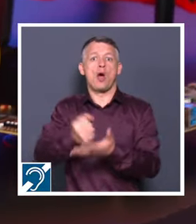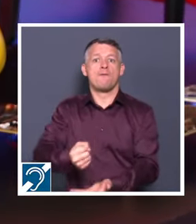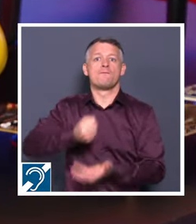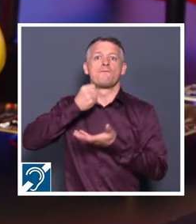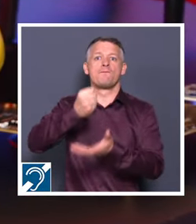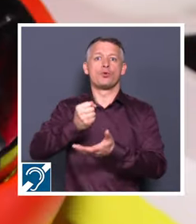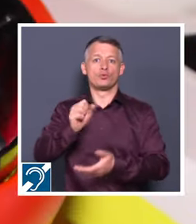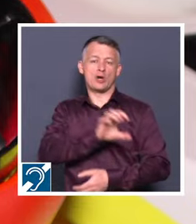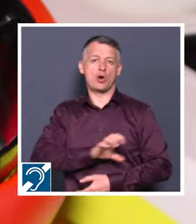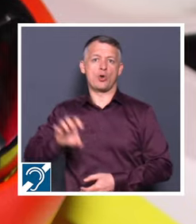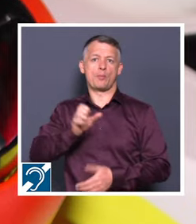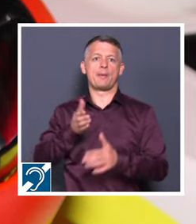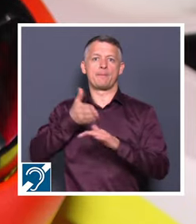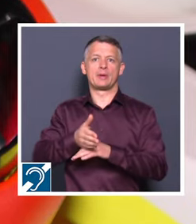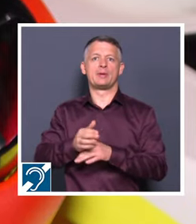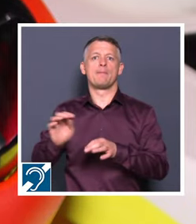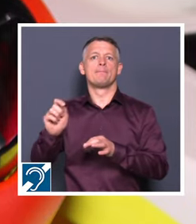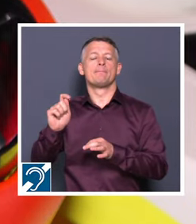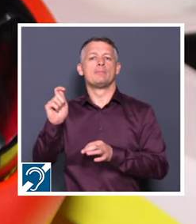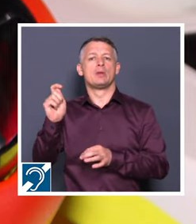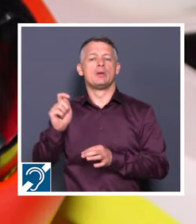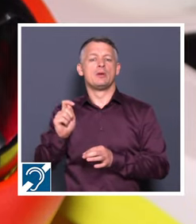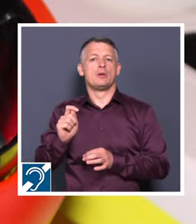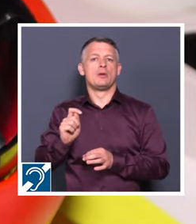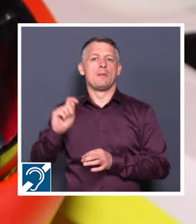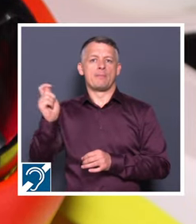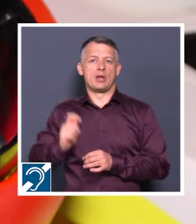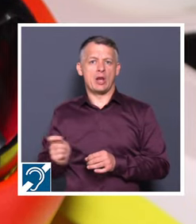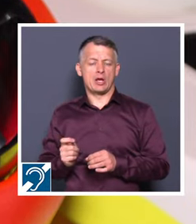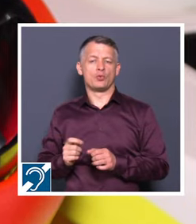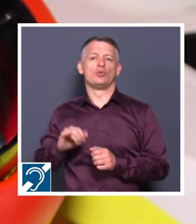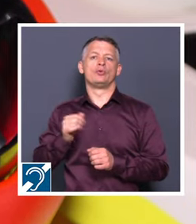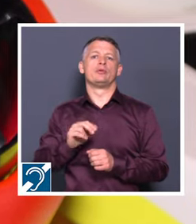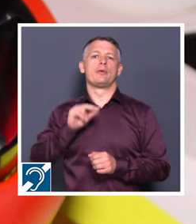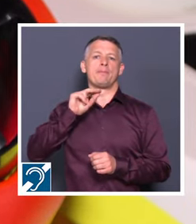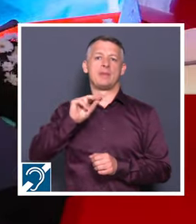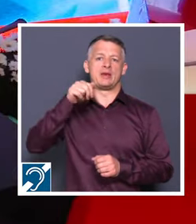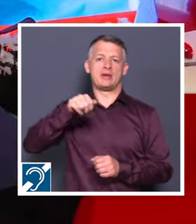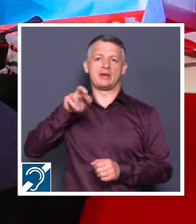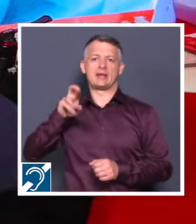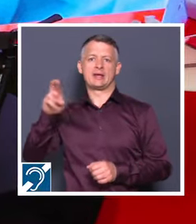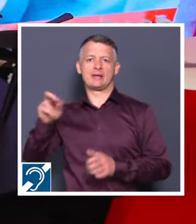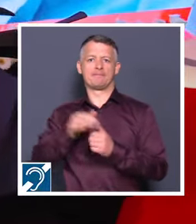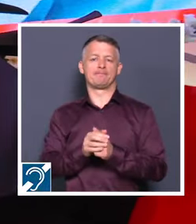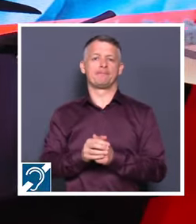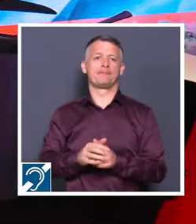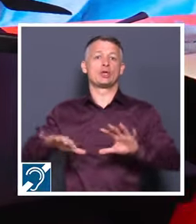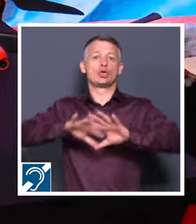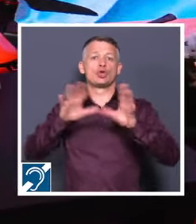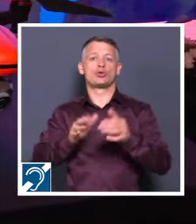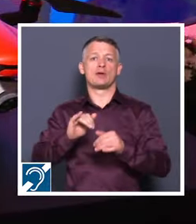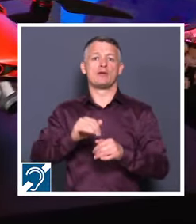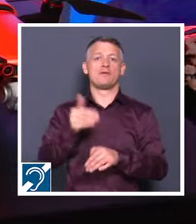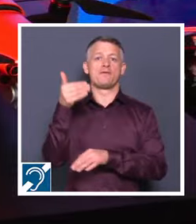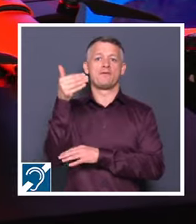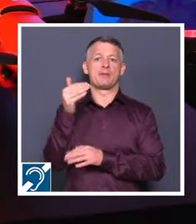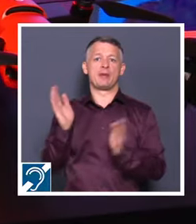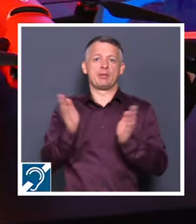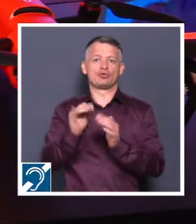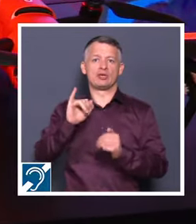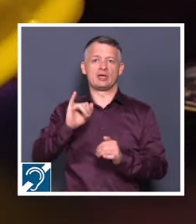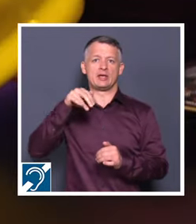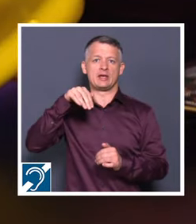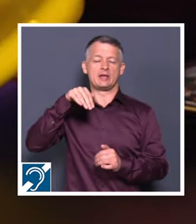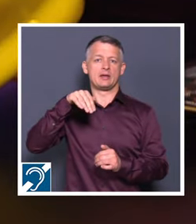europene prin Planul Național de Redresare și Reziliență. În total, IMM-urile au la dispoziție 350 de milioane de